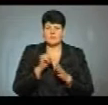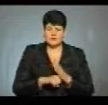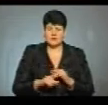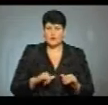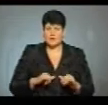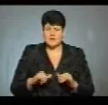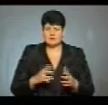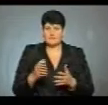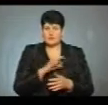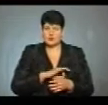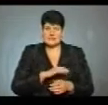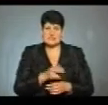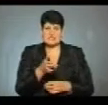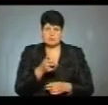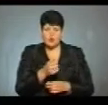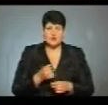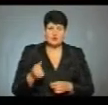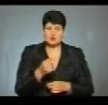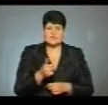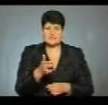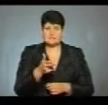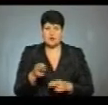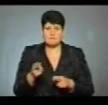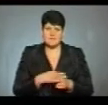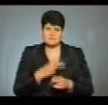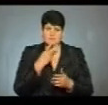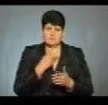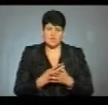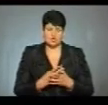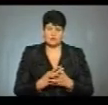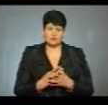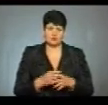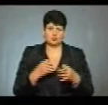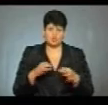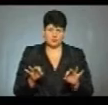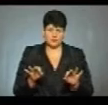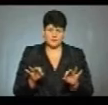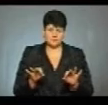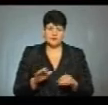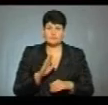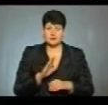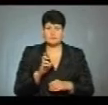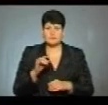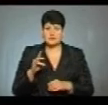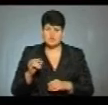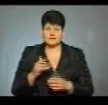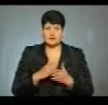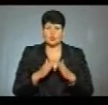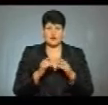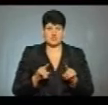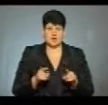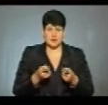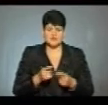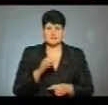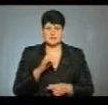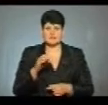застосуванням вогнепальної зброї і носіння вогнепальної зброї без передбаченого законодавством дозволу. Володимир Біляшевич перебуває під домашнім арештом,